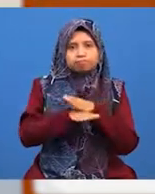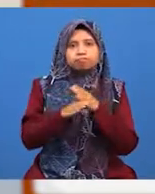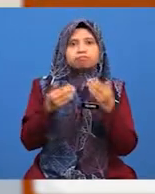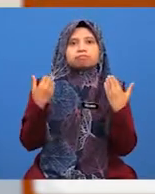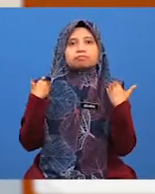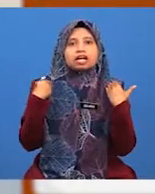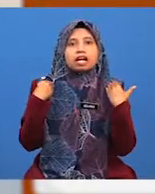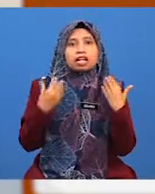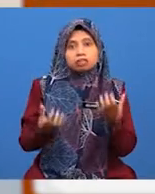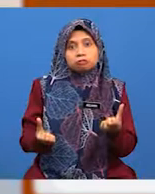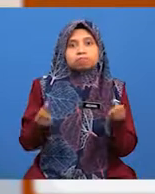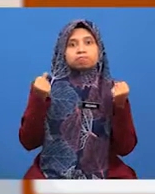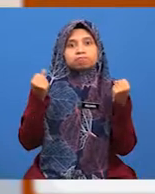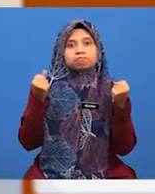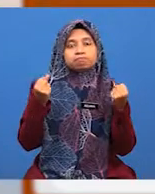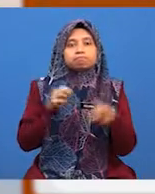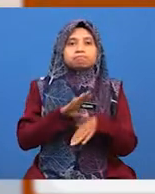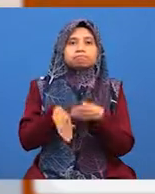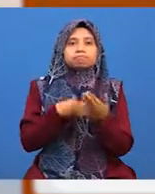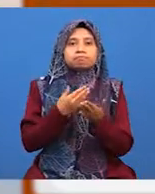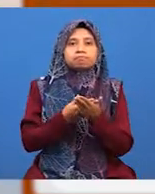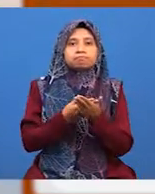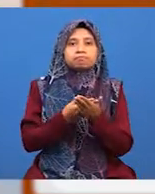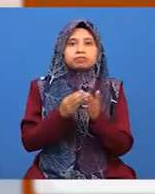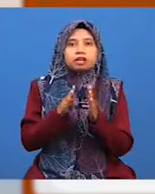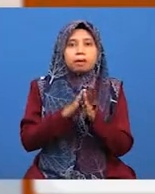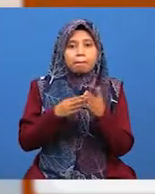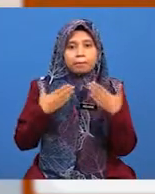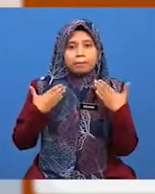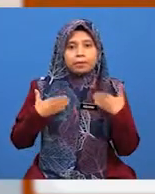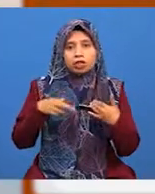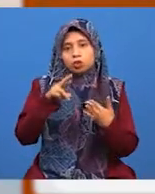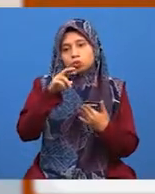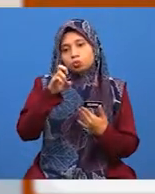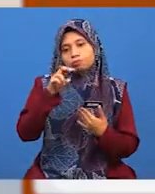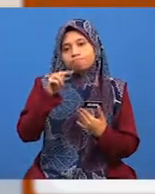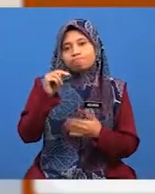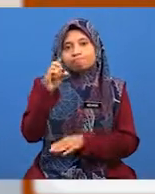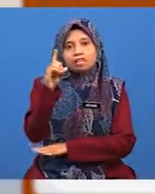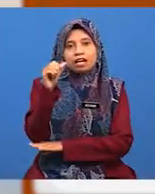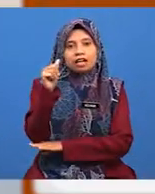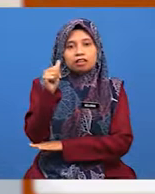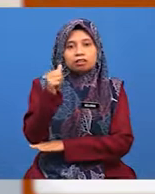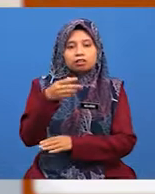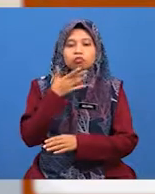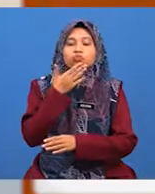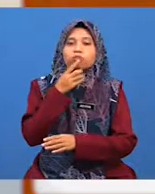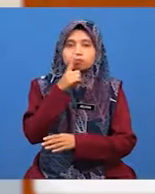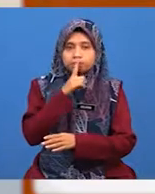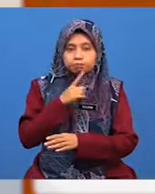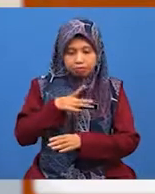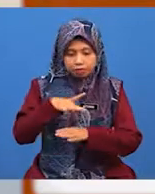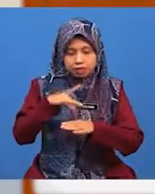yang sihat sejahtera. Berbaju renda cantik berseri, warna merah pilihan